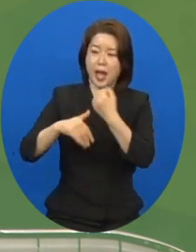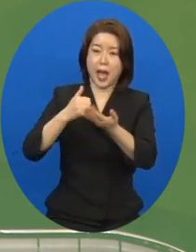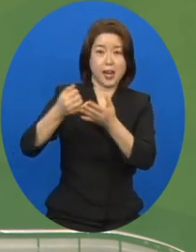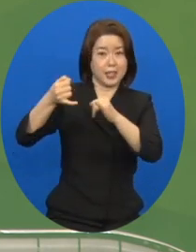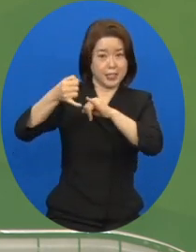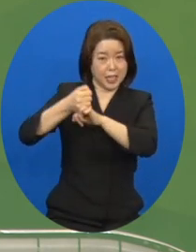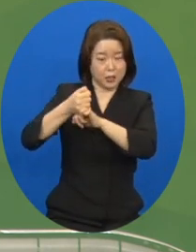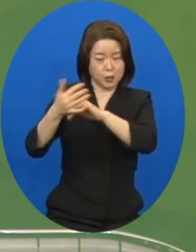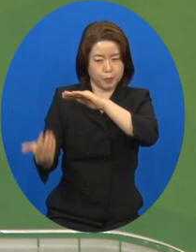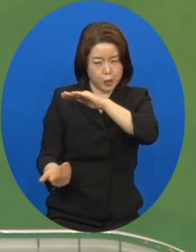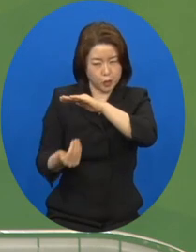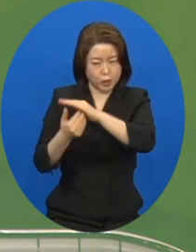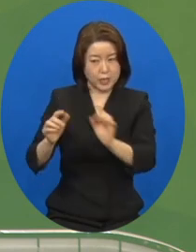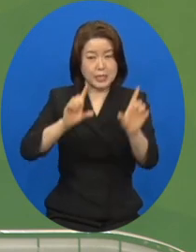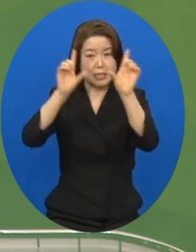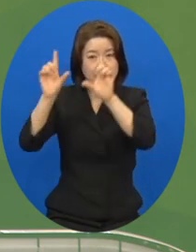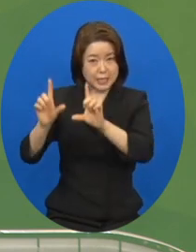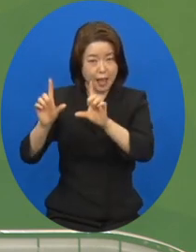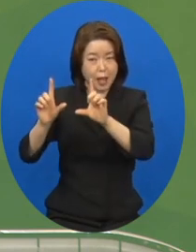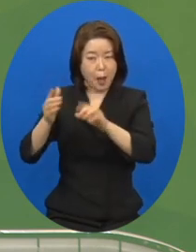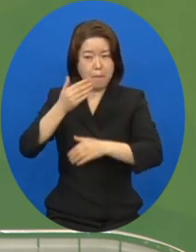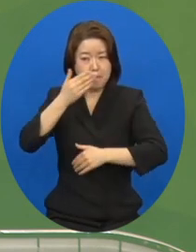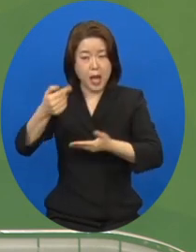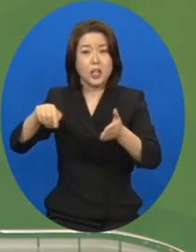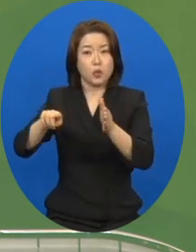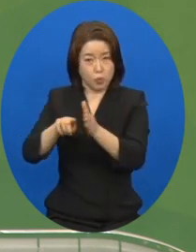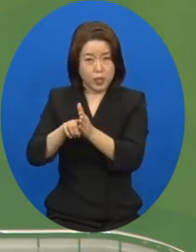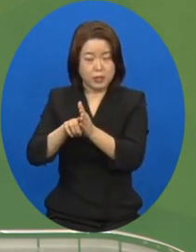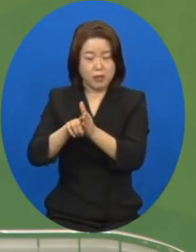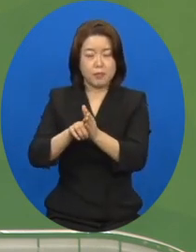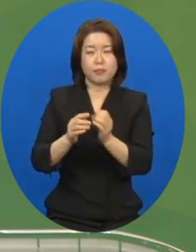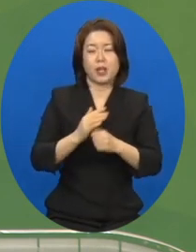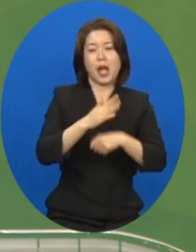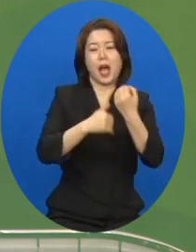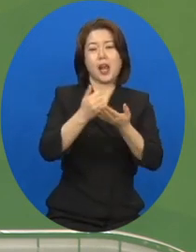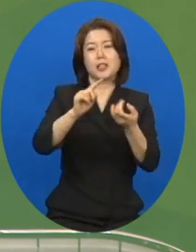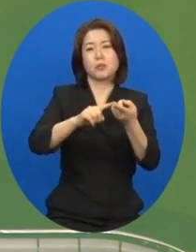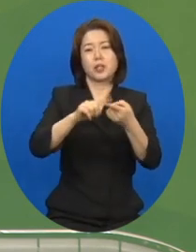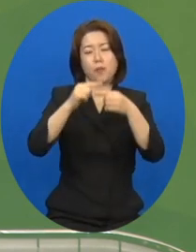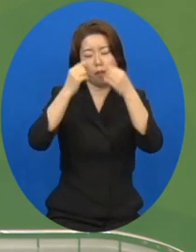이루어지는 삶을 살려면 반드시 하나님에 대한 완전한 믿음이